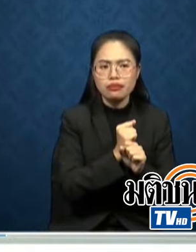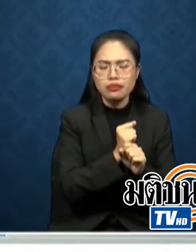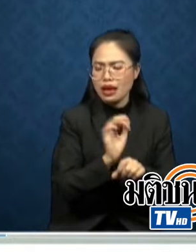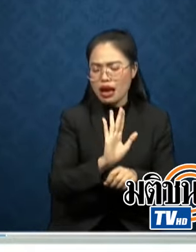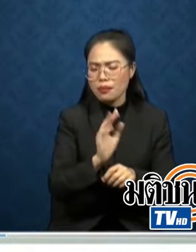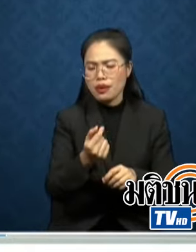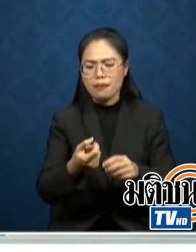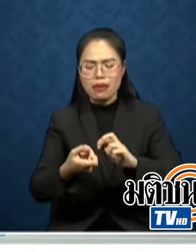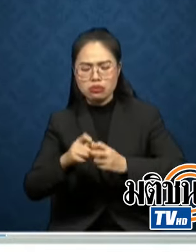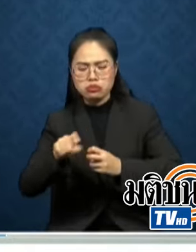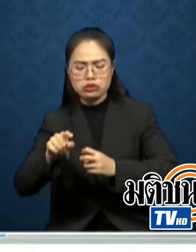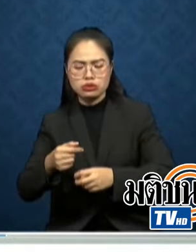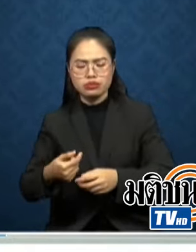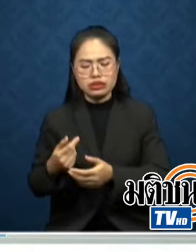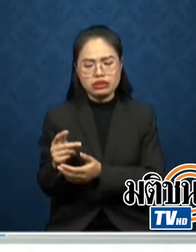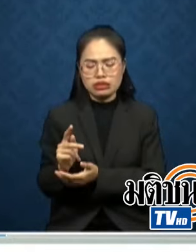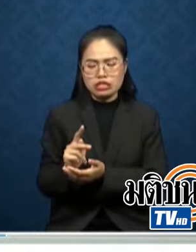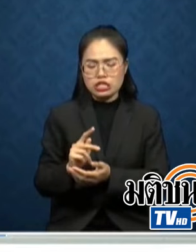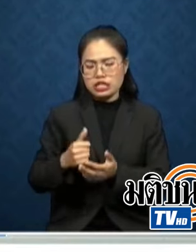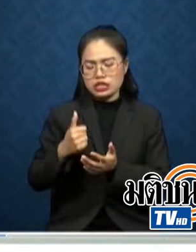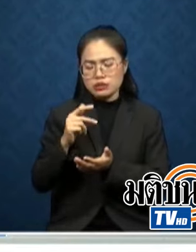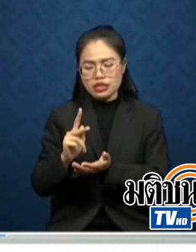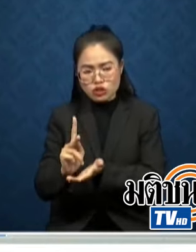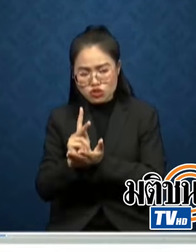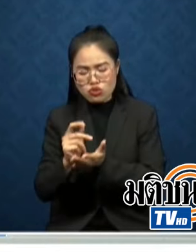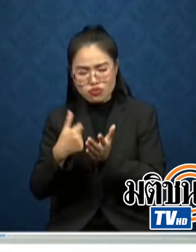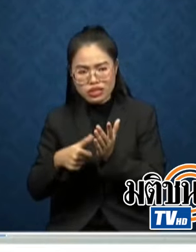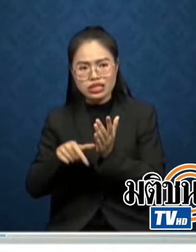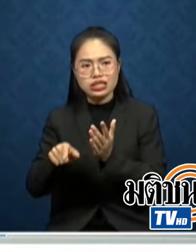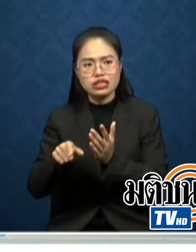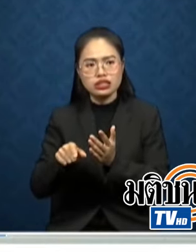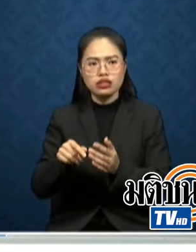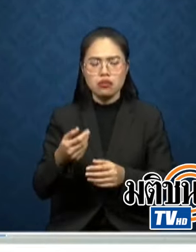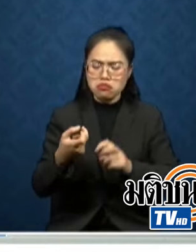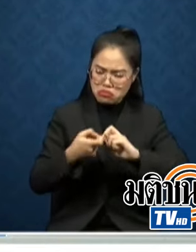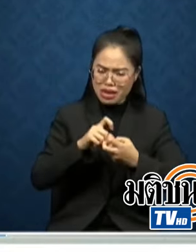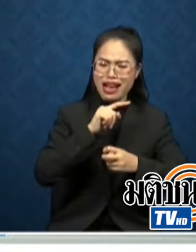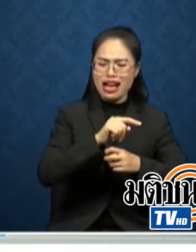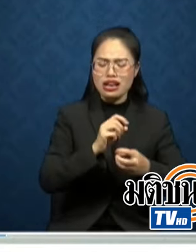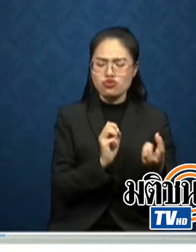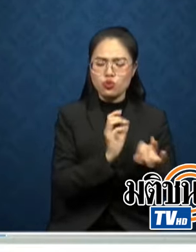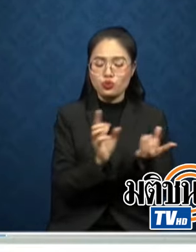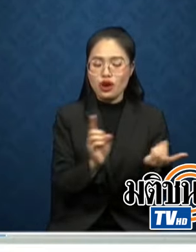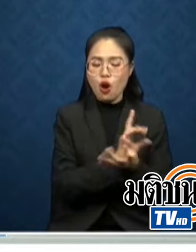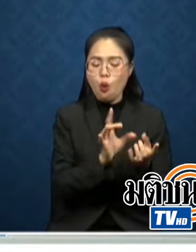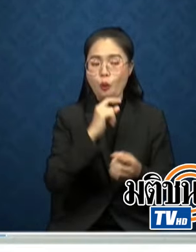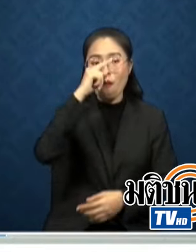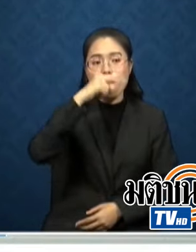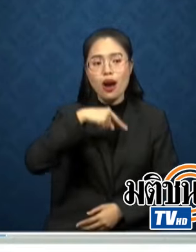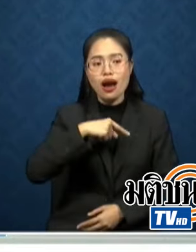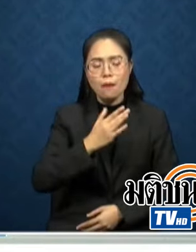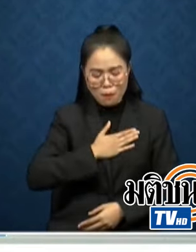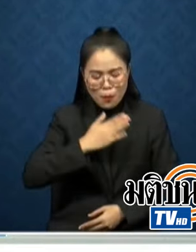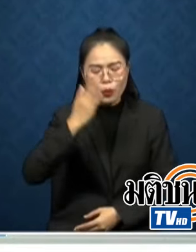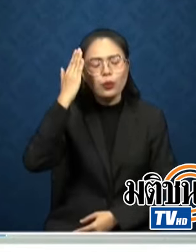ามโดยอำนาจมืดทั้งหลายเรื่องนี้เป็นเรื่องที่เราตระหนักดีครับแล้วเรื่องนี้เป็นเรื่องที่กัดกร่องสังคมไทยมาหลายสิบปีแล้วนะครับผมเองผม